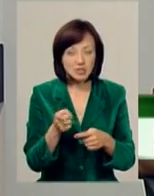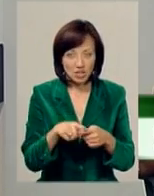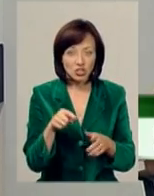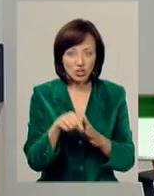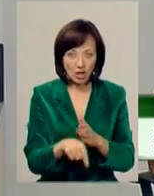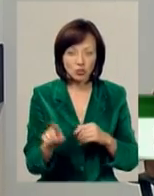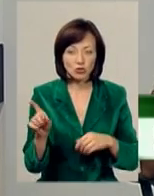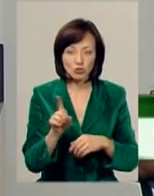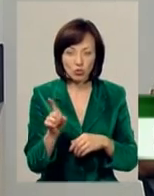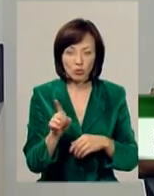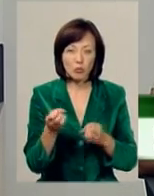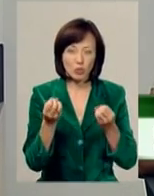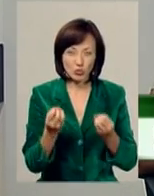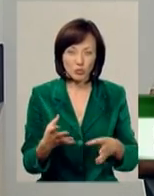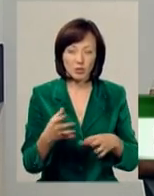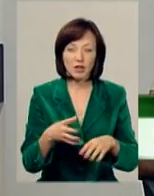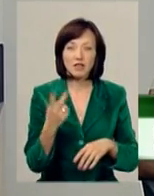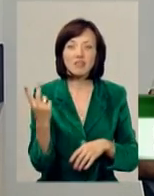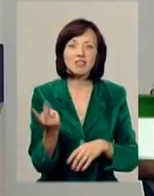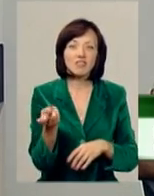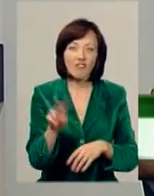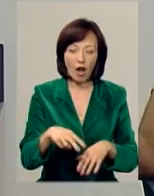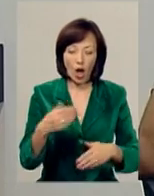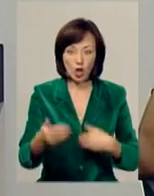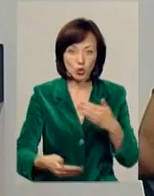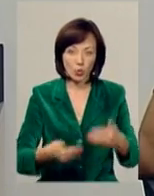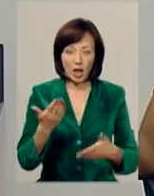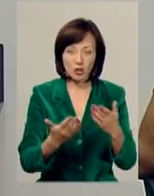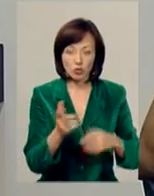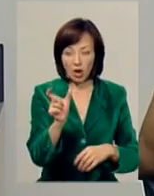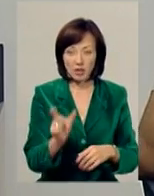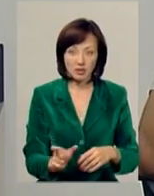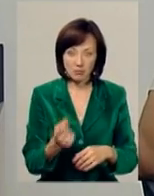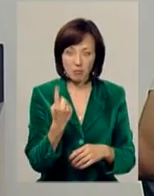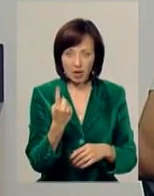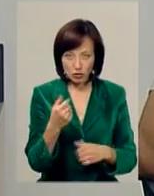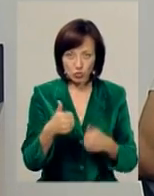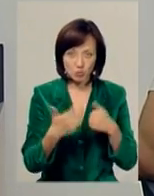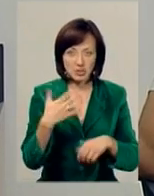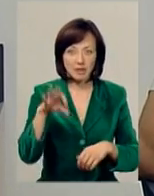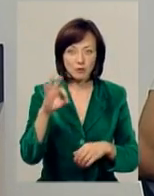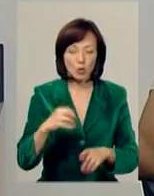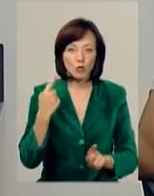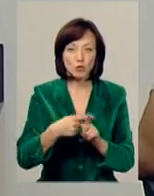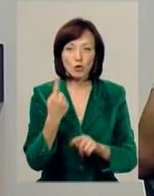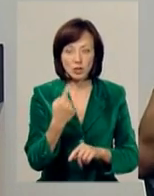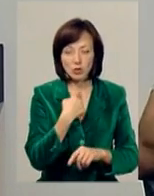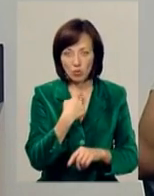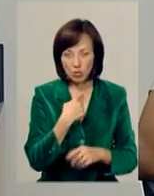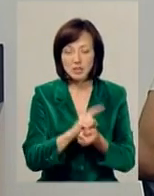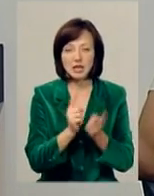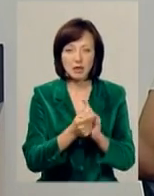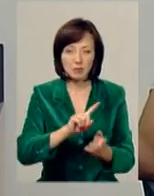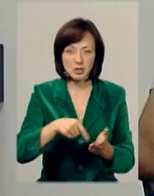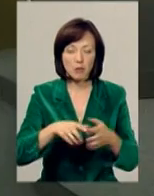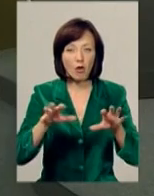ее по-простому по- народному в два тури тобто якщо кандидат в першому турі набирає 50% плюс один голос він стає